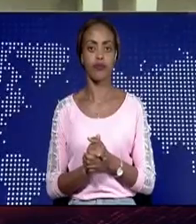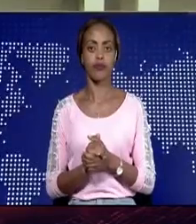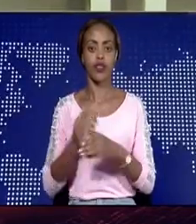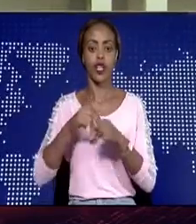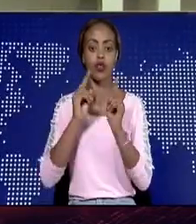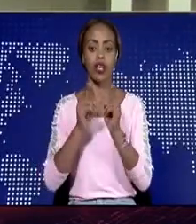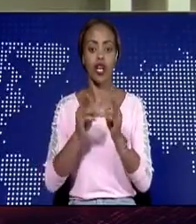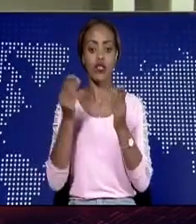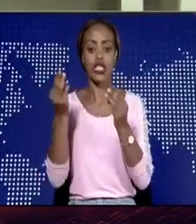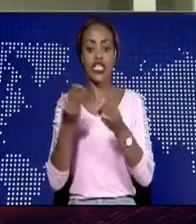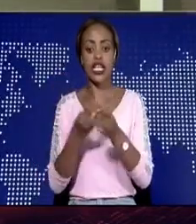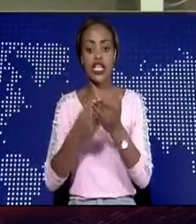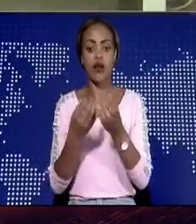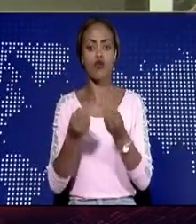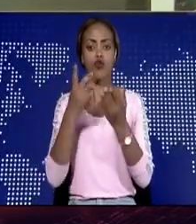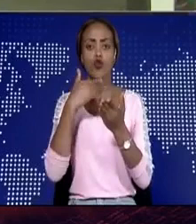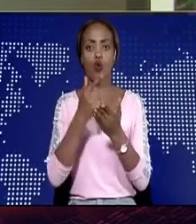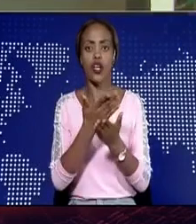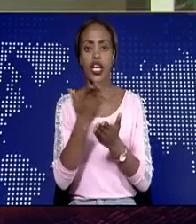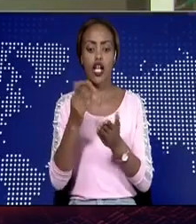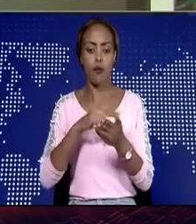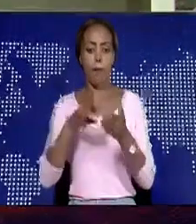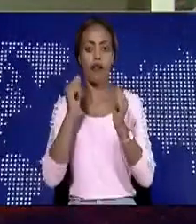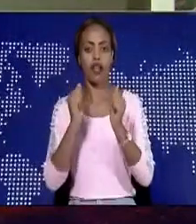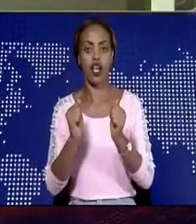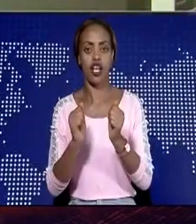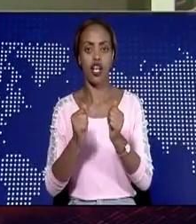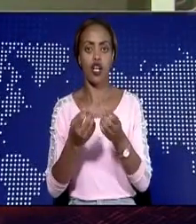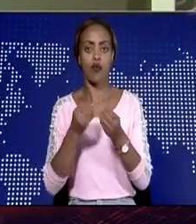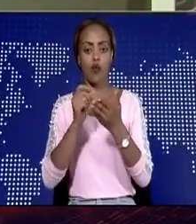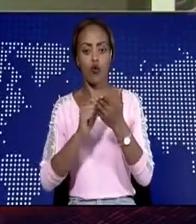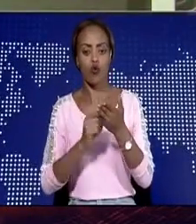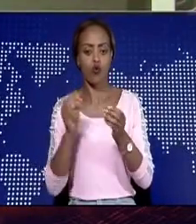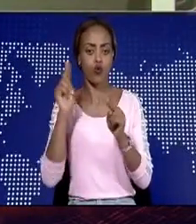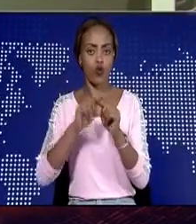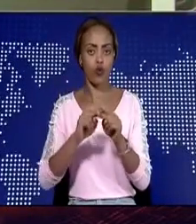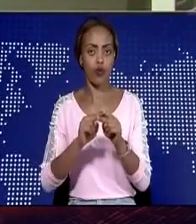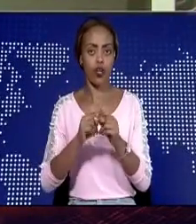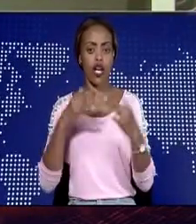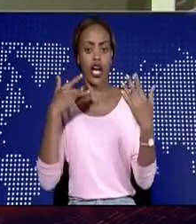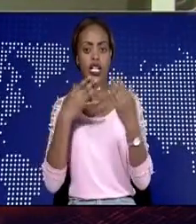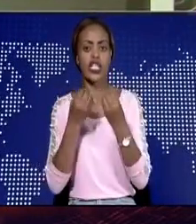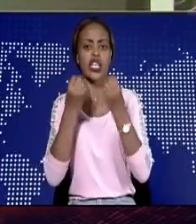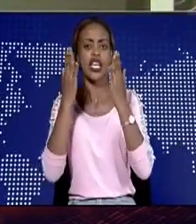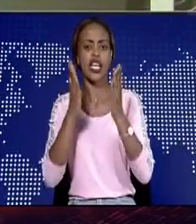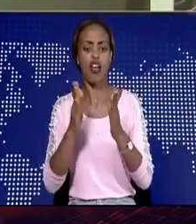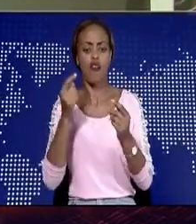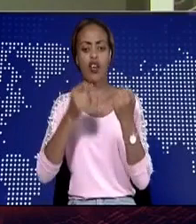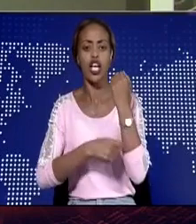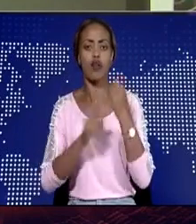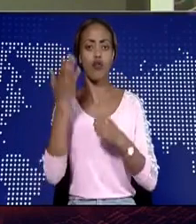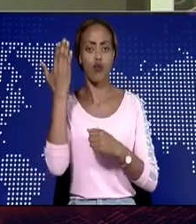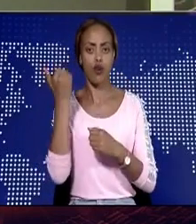ابزا تاريخاوي تسند ازيا بركت زبلو نغرات منبابي قال ببرعوز سفرو صفات قالسي كندينايز اكل فتانن